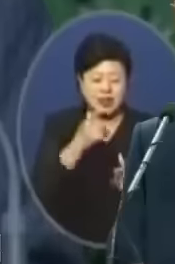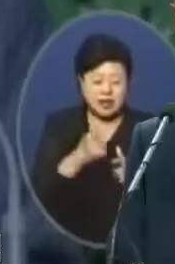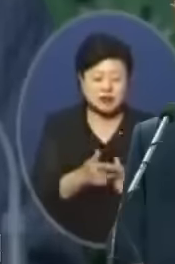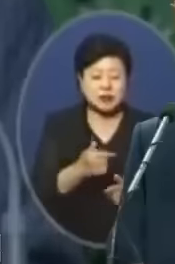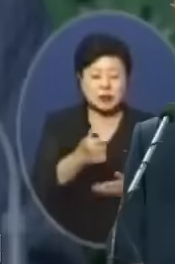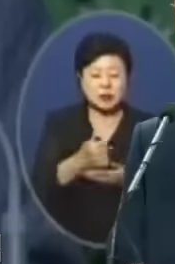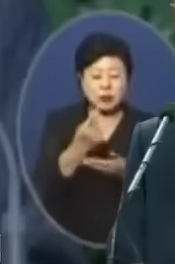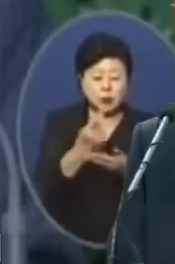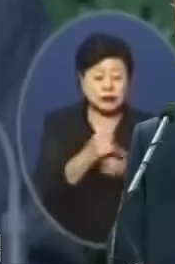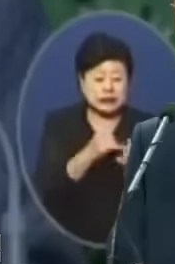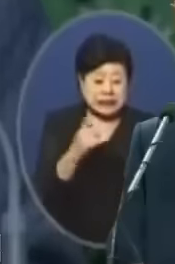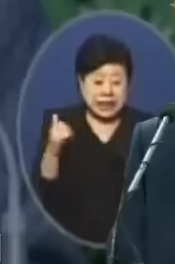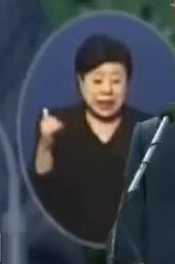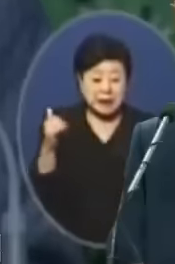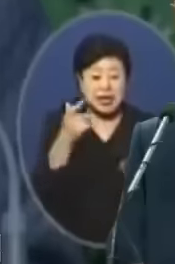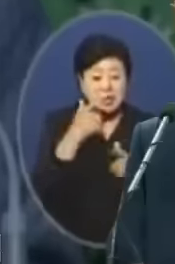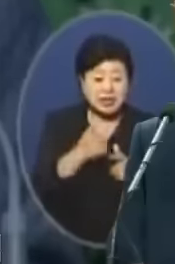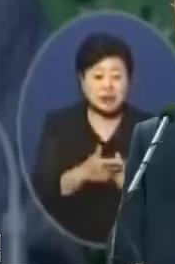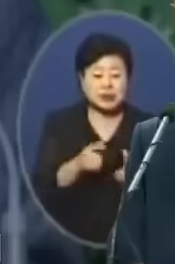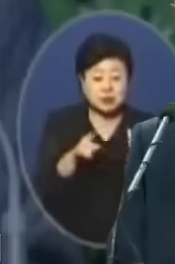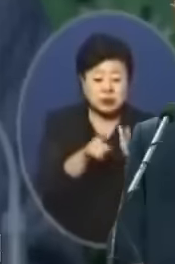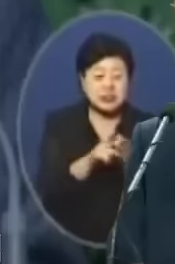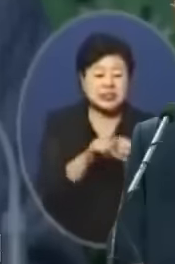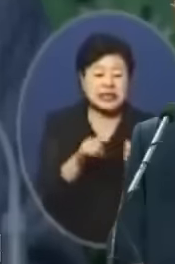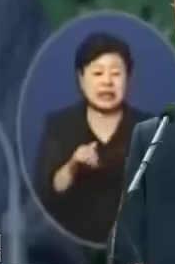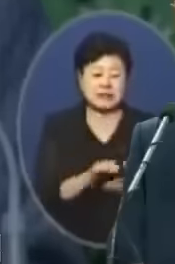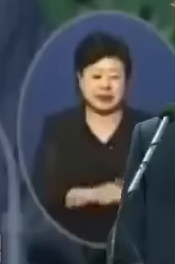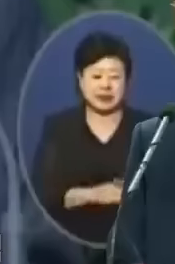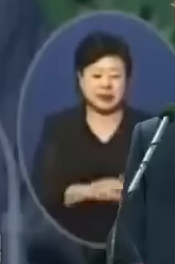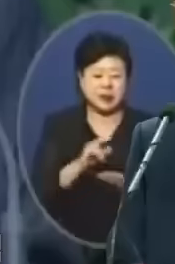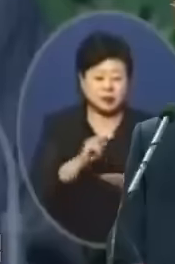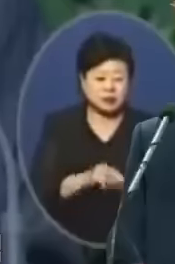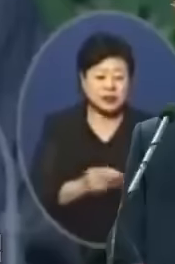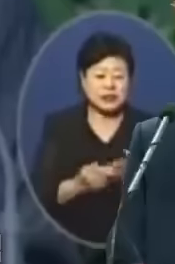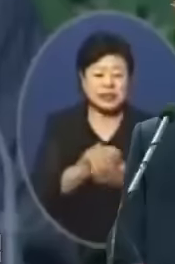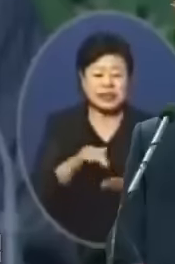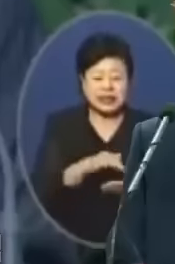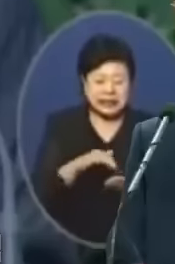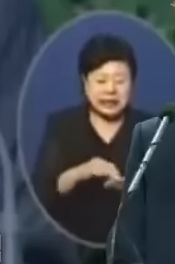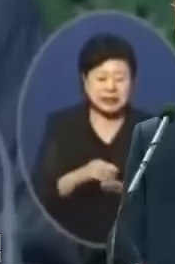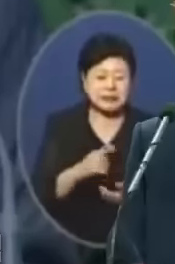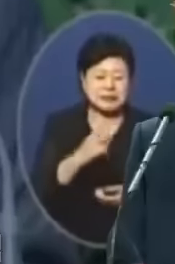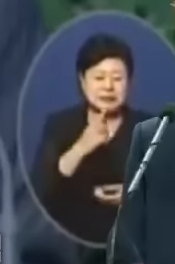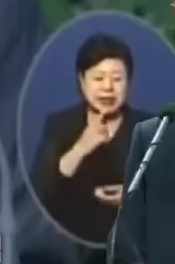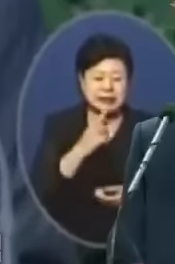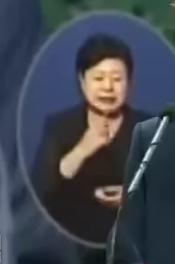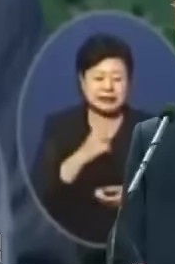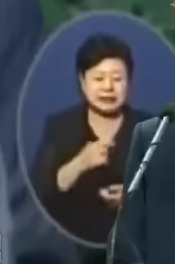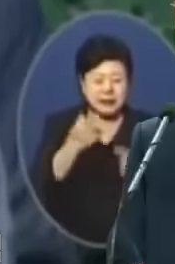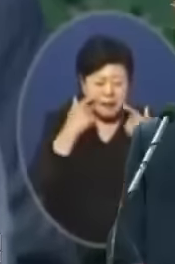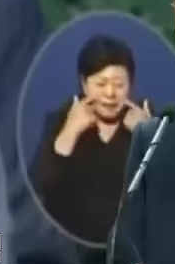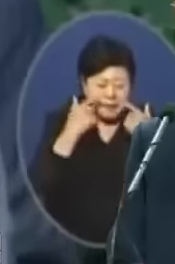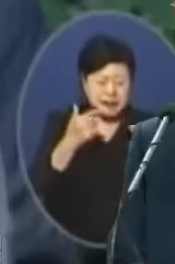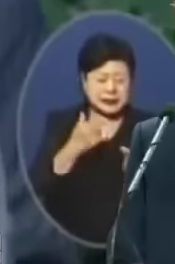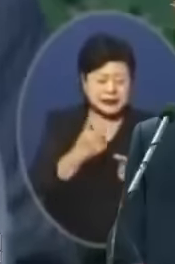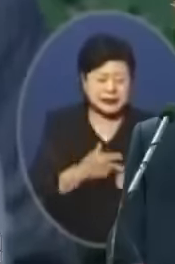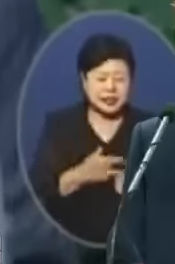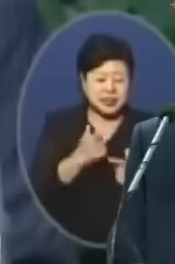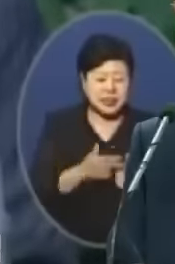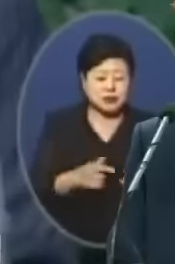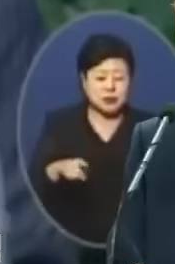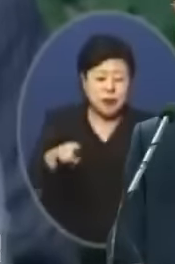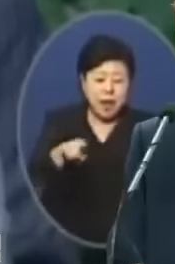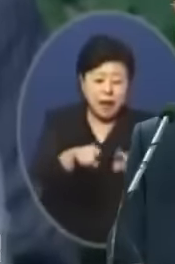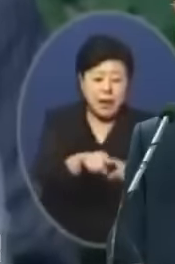예수님을 모시고 있는 사람, 예수님을 믿는 사람은 문제가 생길 때 계산을 할 때 반드시 예수님을 계산에